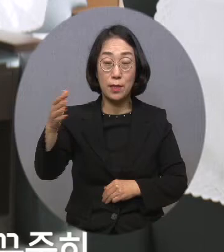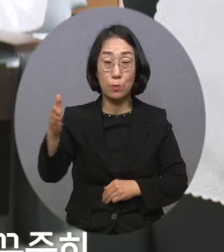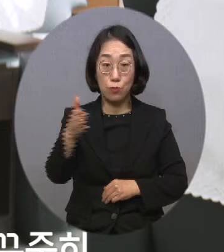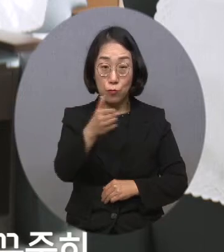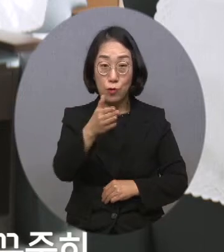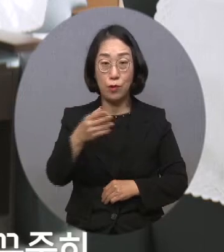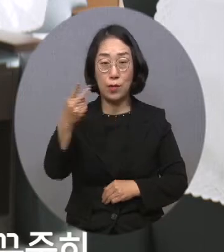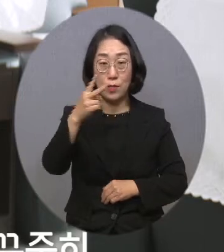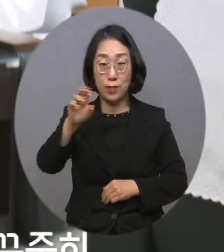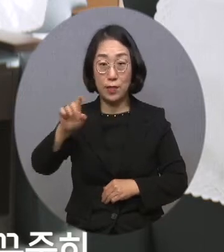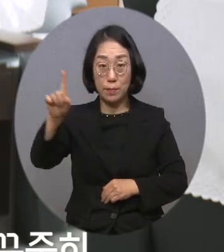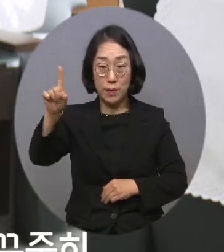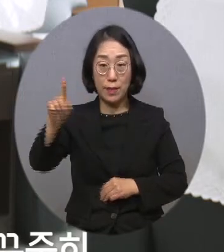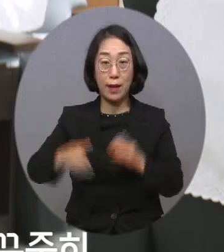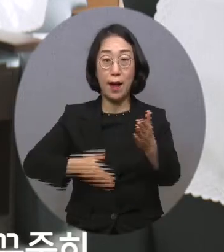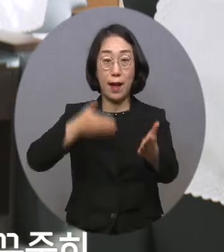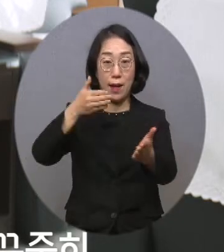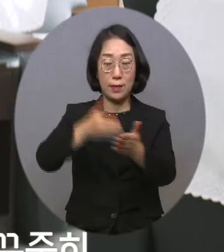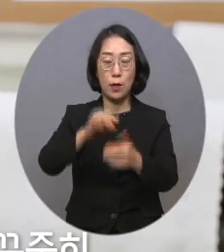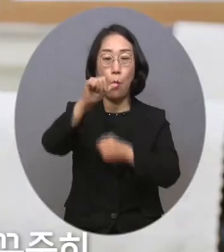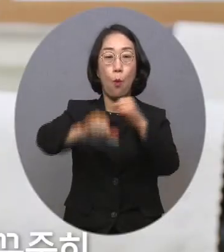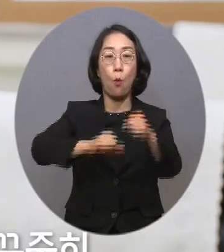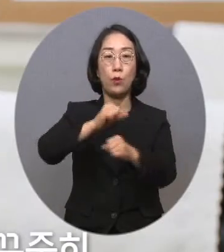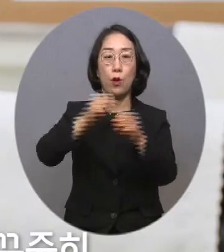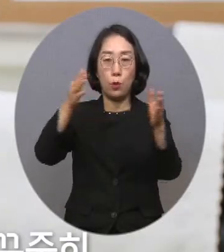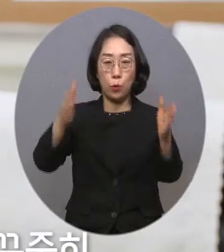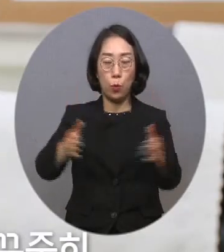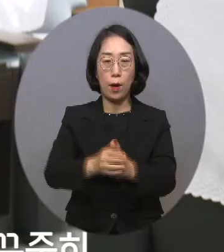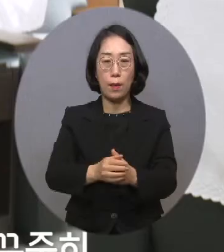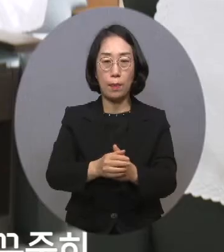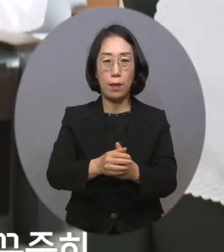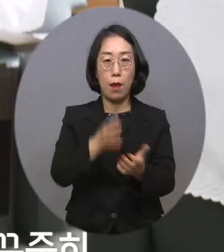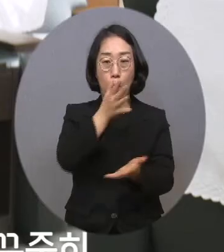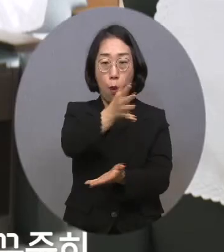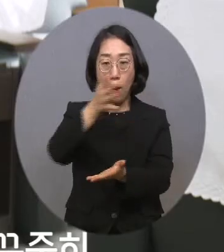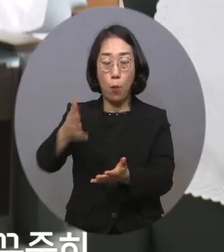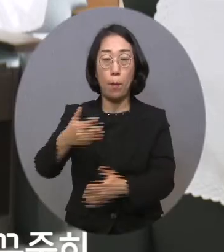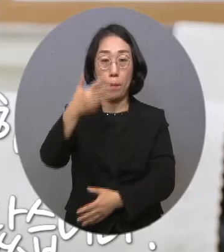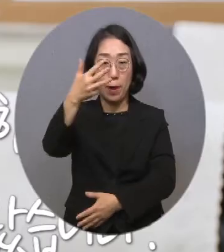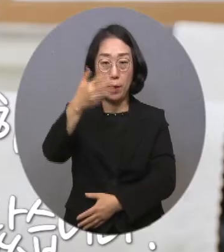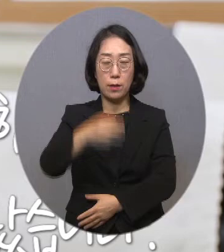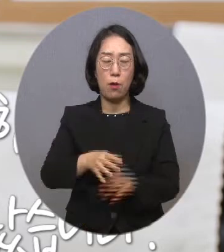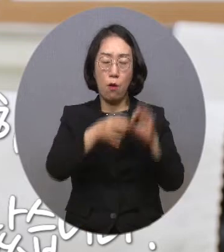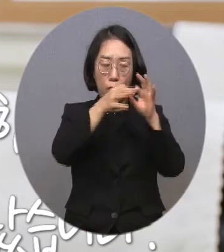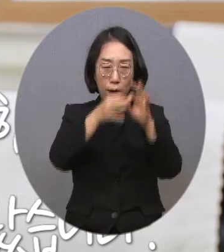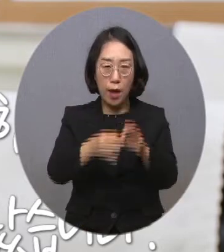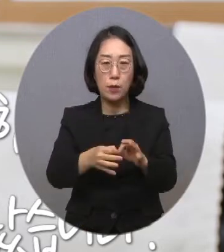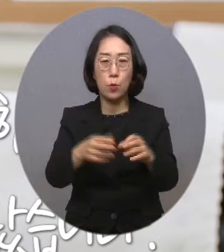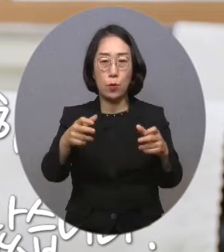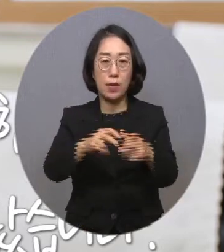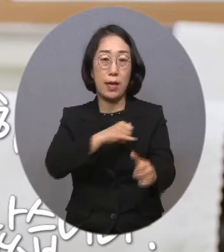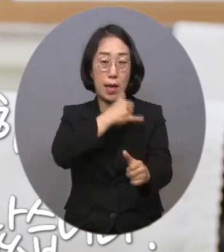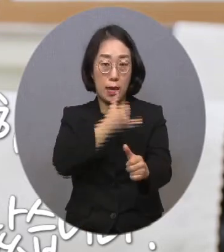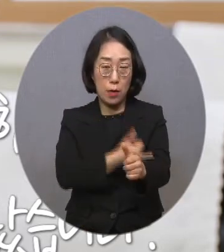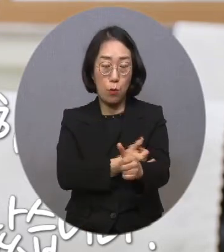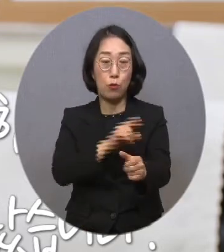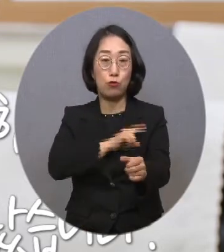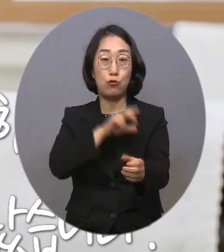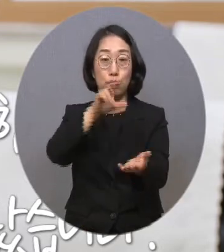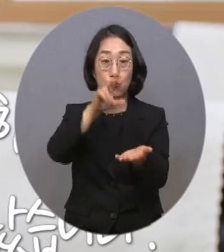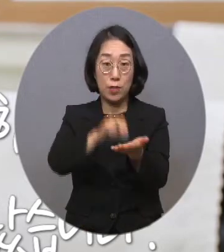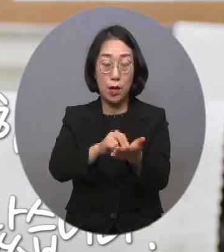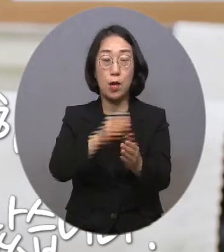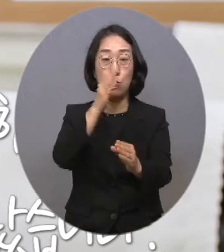2017년부터 2021년까지 5년간 8개 교과에서 본교는 꾸준히 장애인권 주제 중심 융합